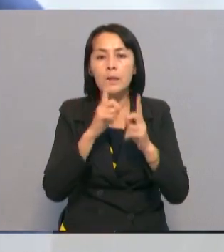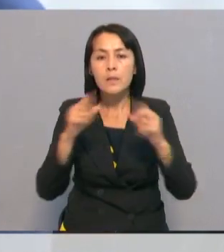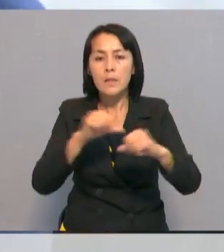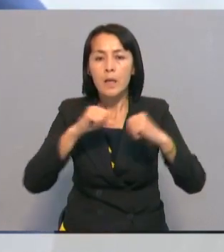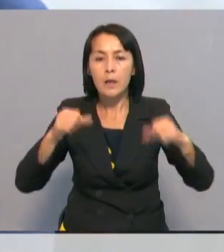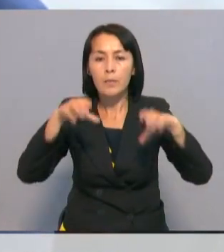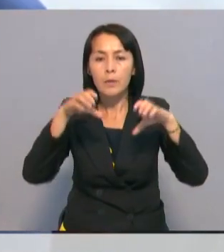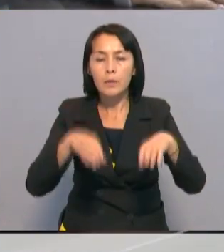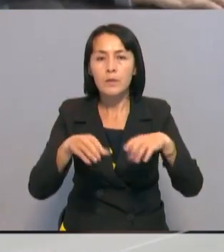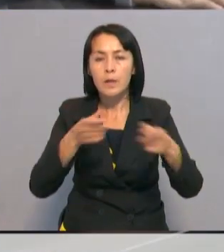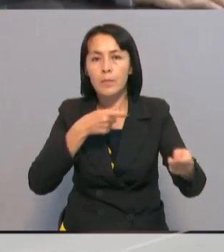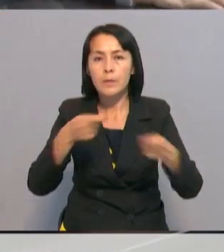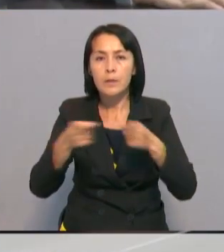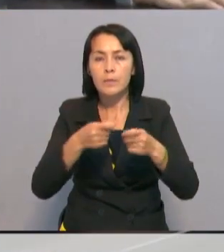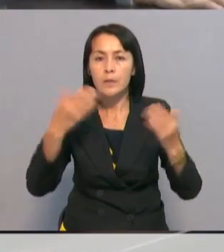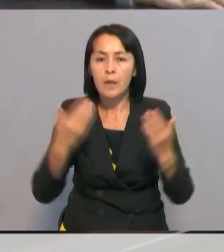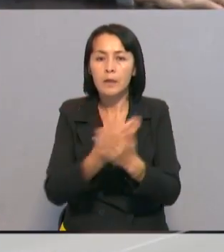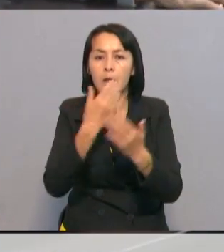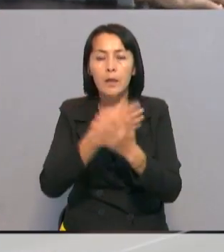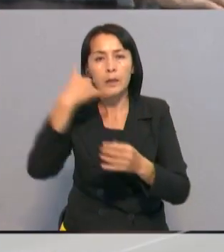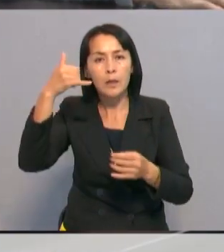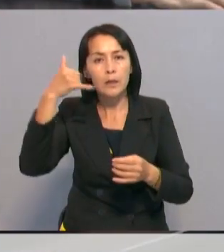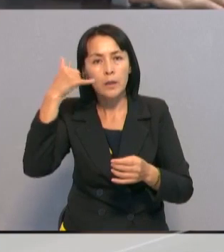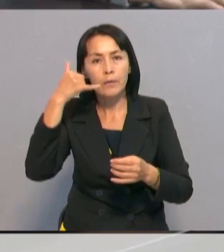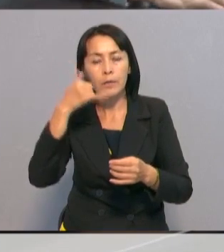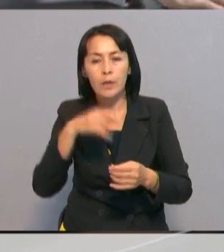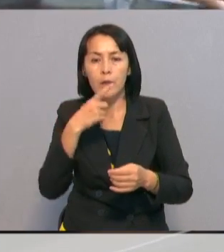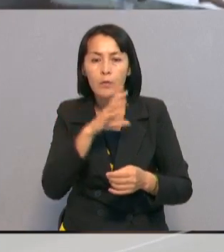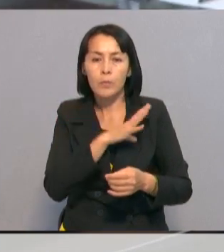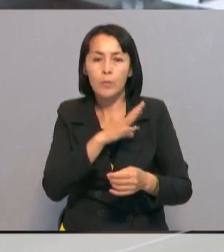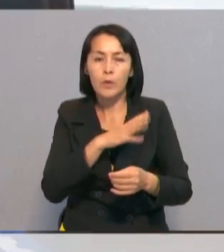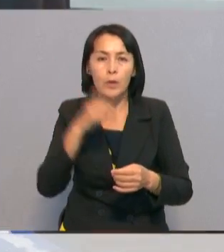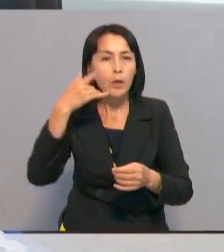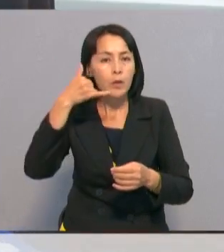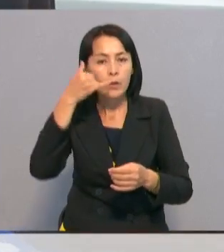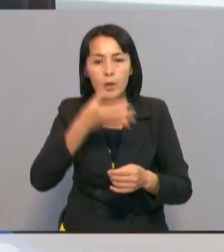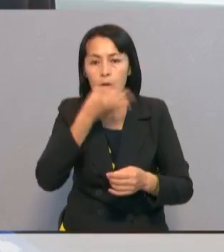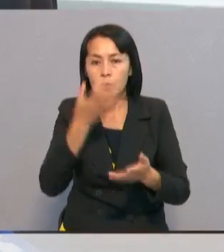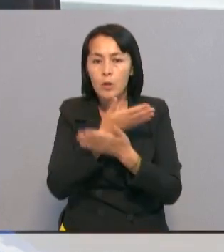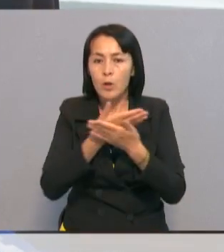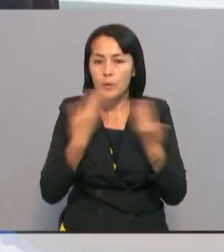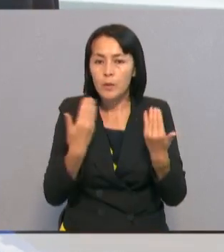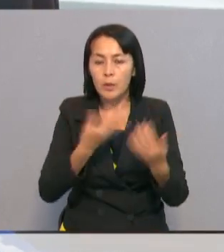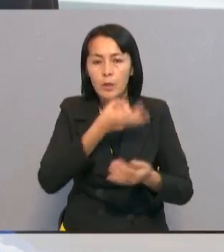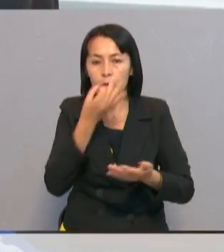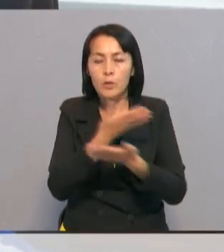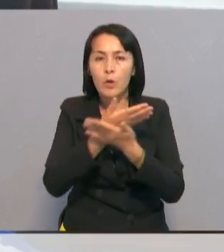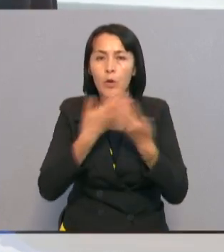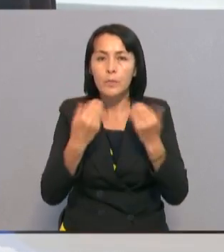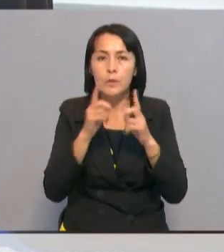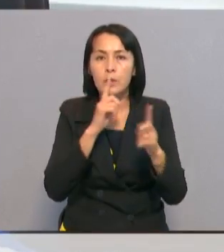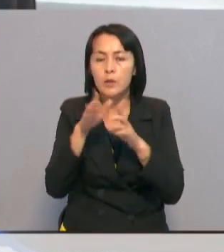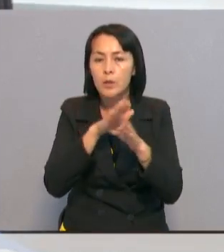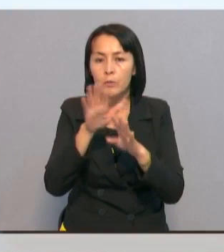комиссия төрағасы басқарма басшысына қайта-қайта телефонда соғып көрді. Алайда тұтқаны көтермет, ешқандай жауап болмағасын